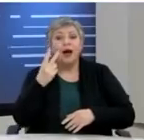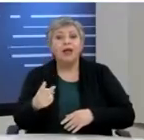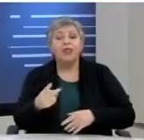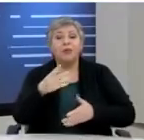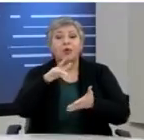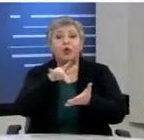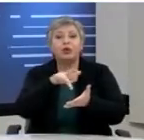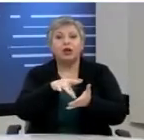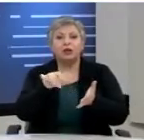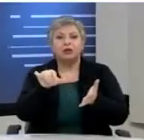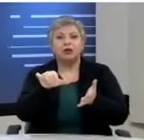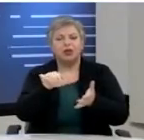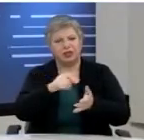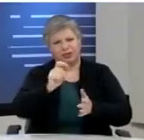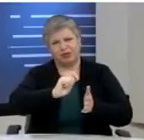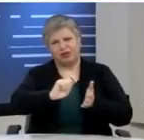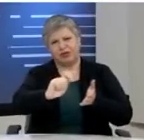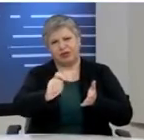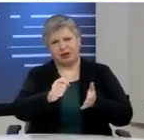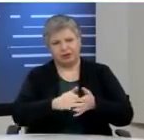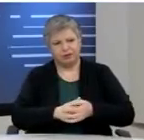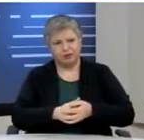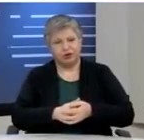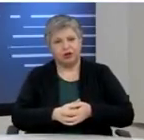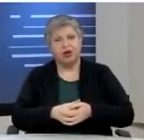Αθήνας. Ναι στο φασισμό.